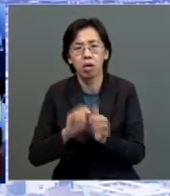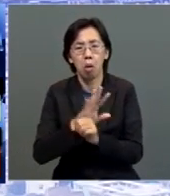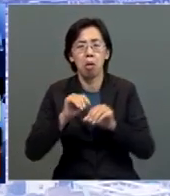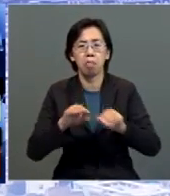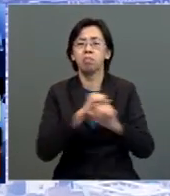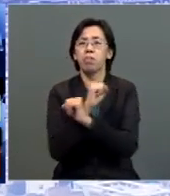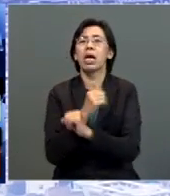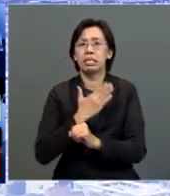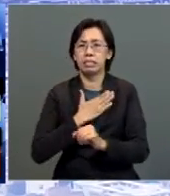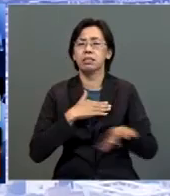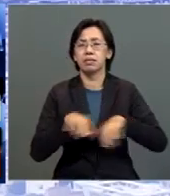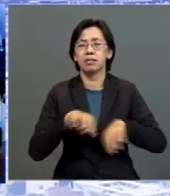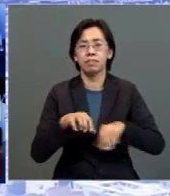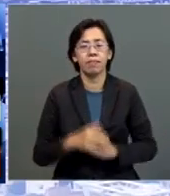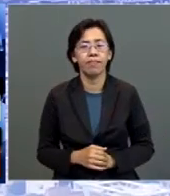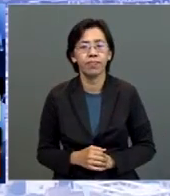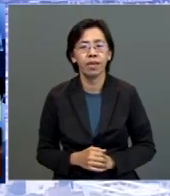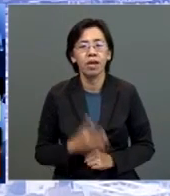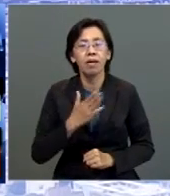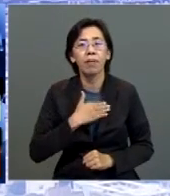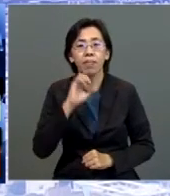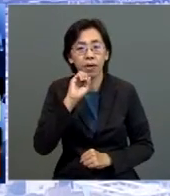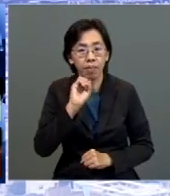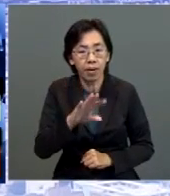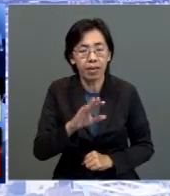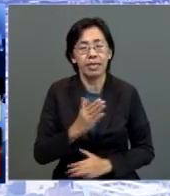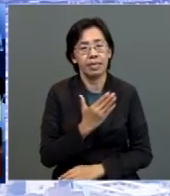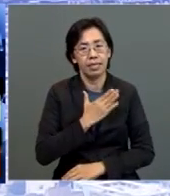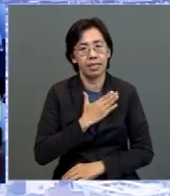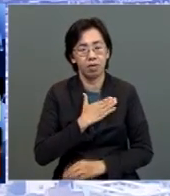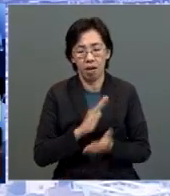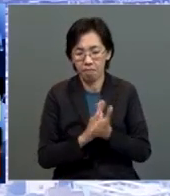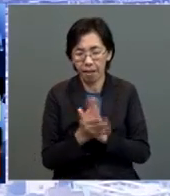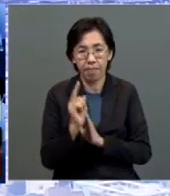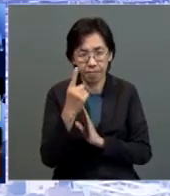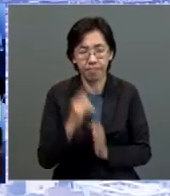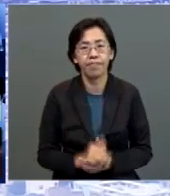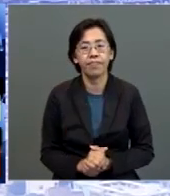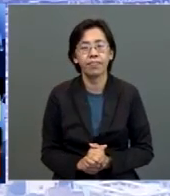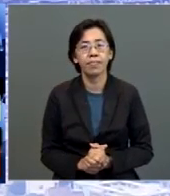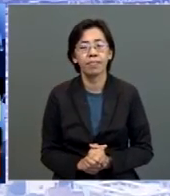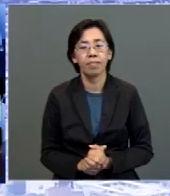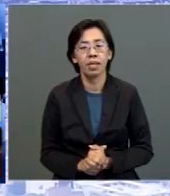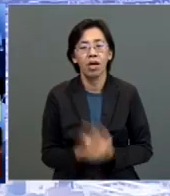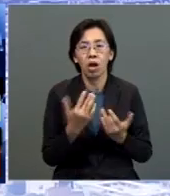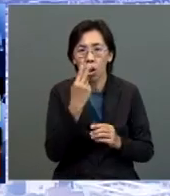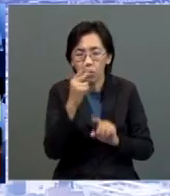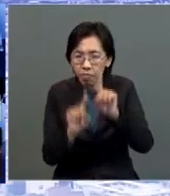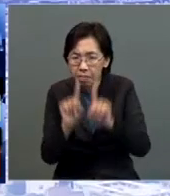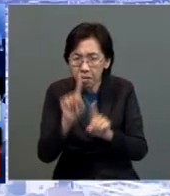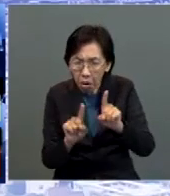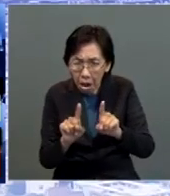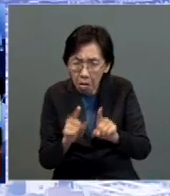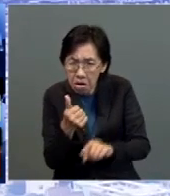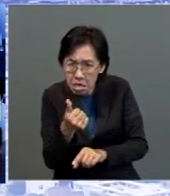ะครับแต่แล้วก็ตามครับก็ขอยืนยันครับว่าเราได้มีการปรับขบวนรถนะครับและจะได้มีการติดตามประเมินผลนะครับ